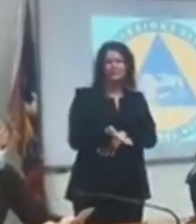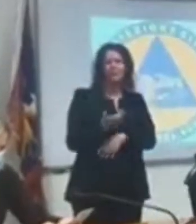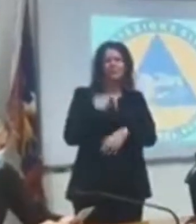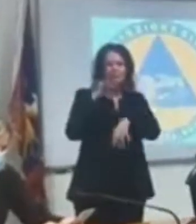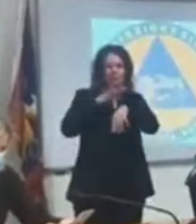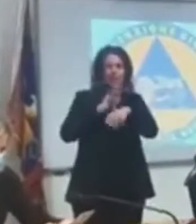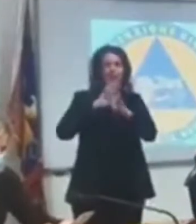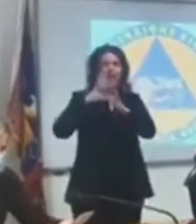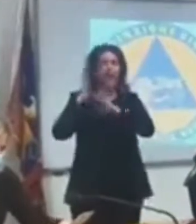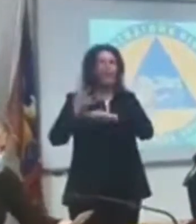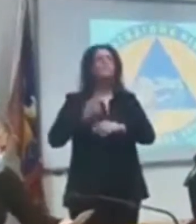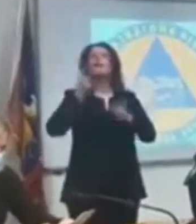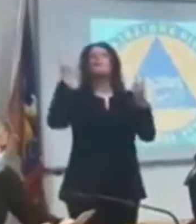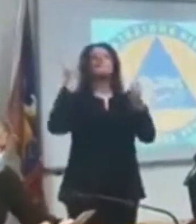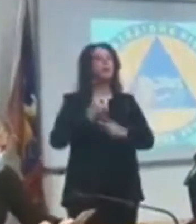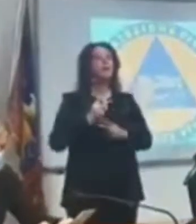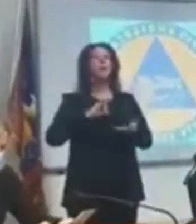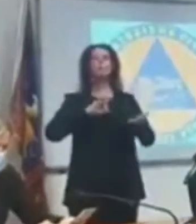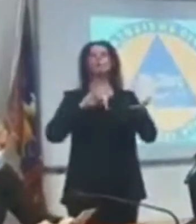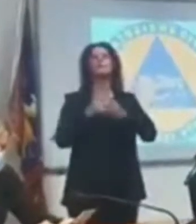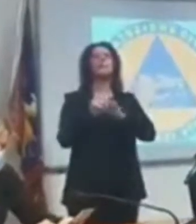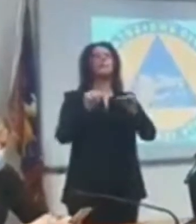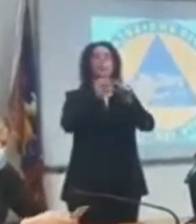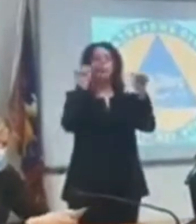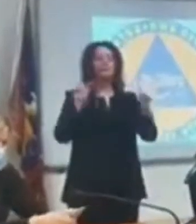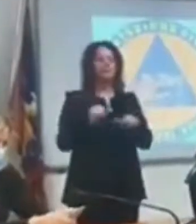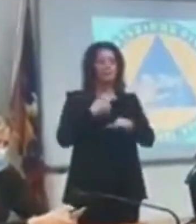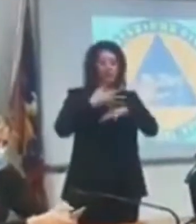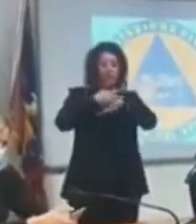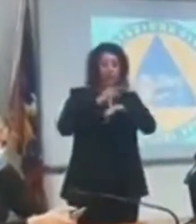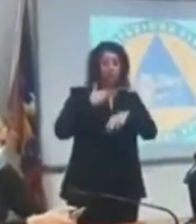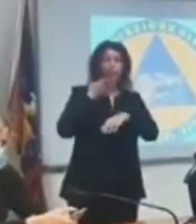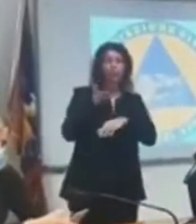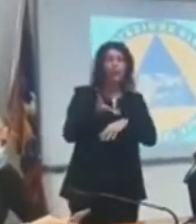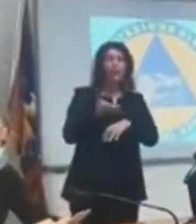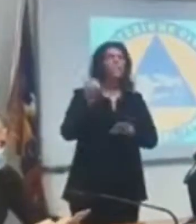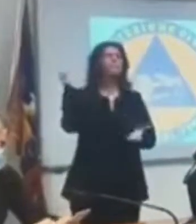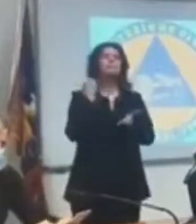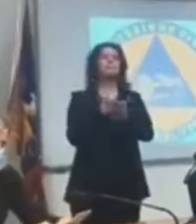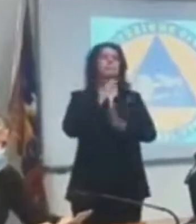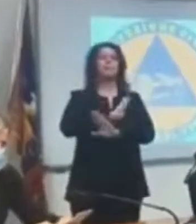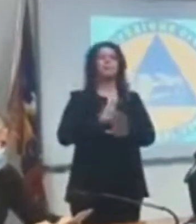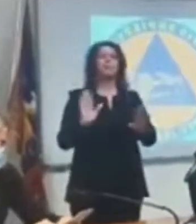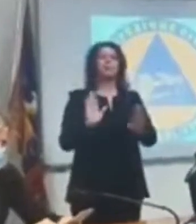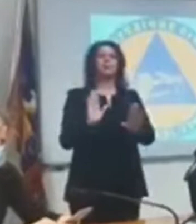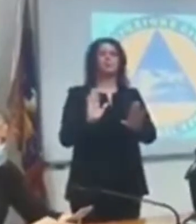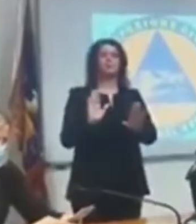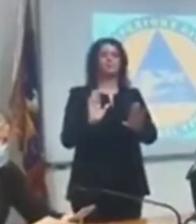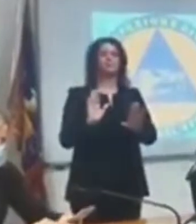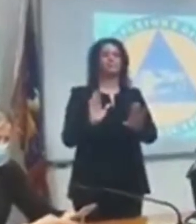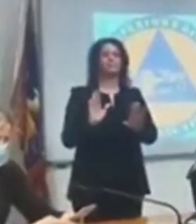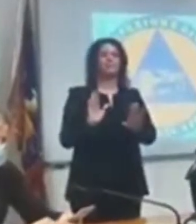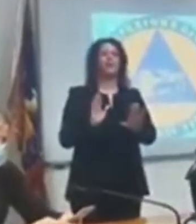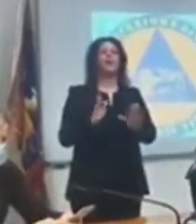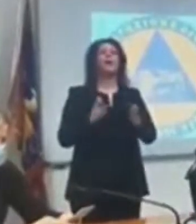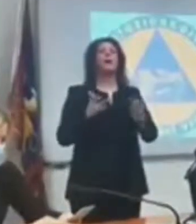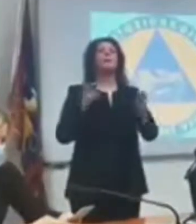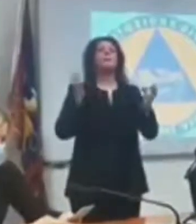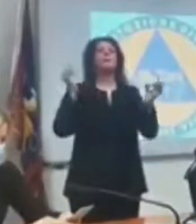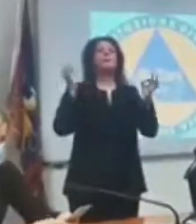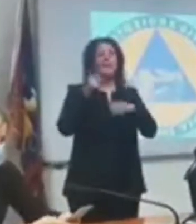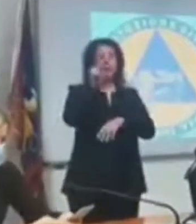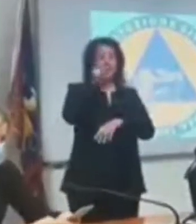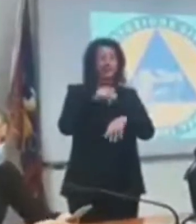il timbro di fabbrica ce l'ha, te lo dà la positività. A quel punto il paziente,